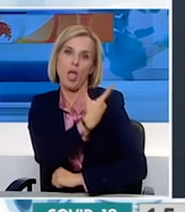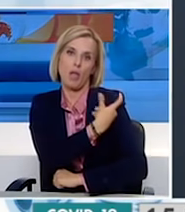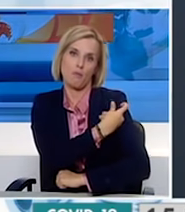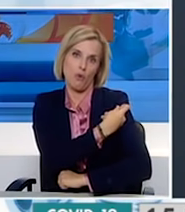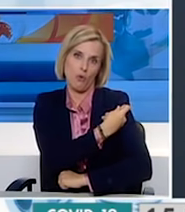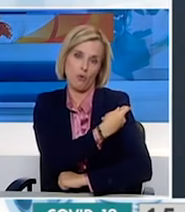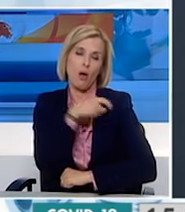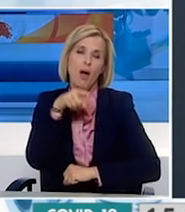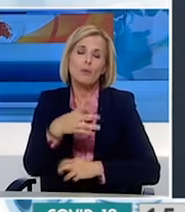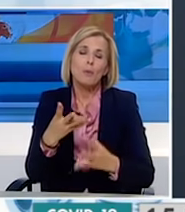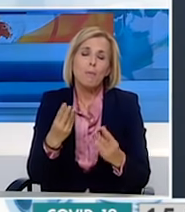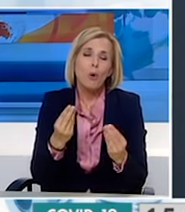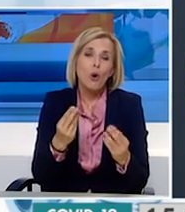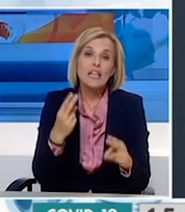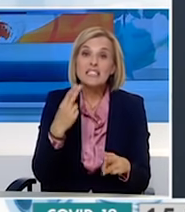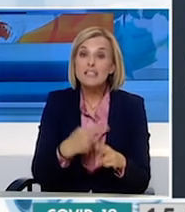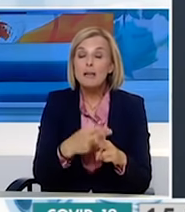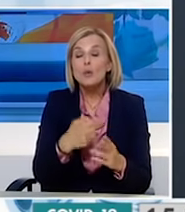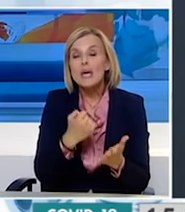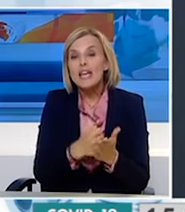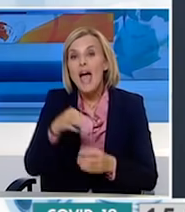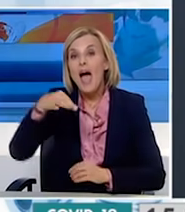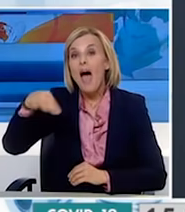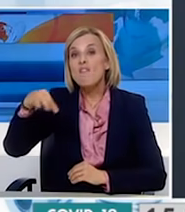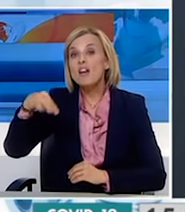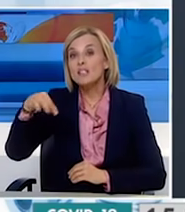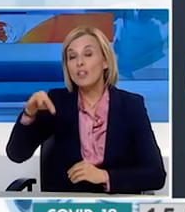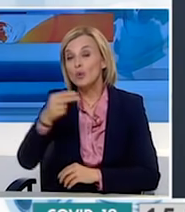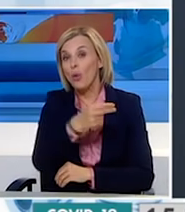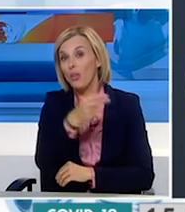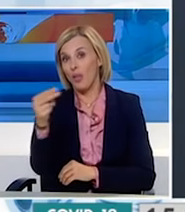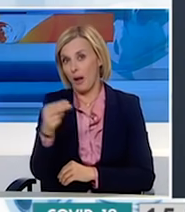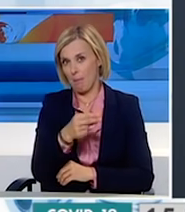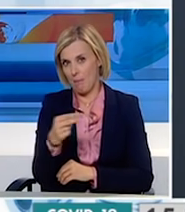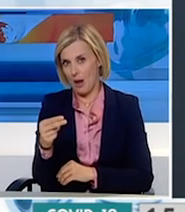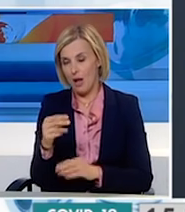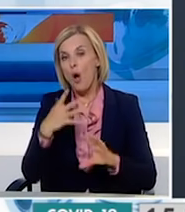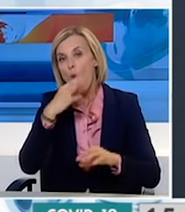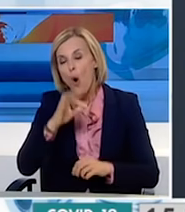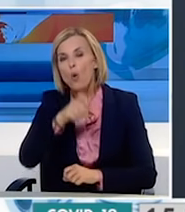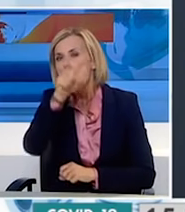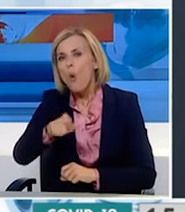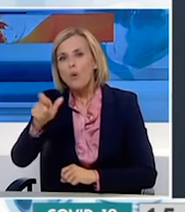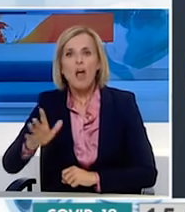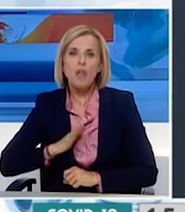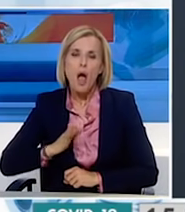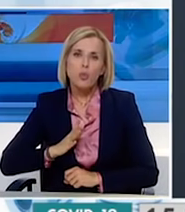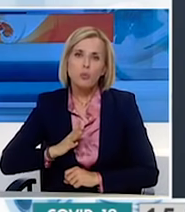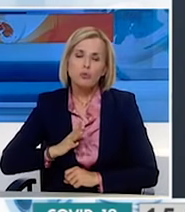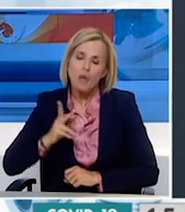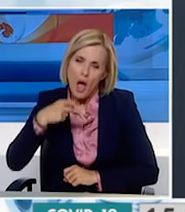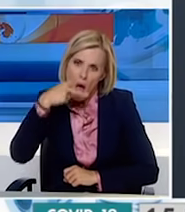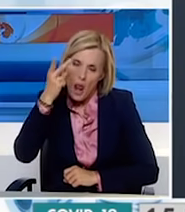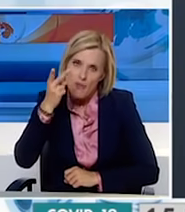πολύ λεπτό θέμα και φυσικά έχει μέσα την προσωπική ελευθερία του ατόμου, την επιλογή